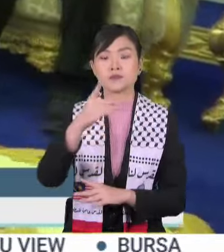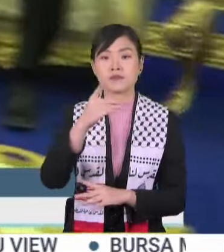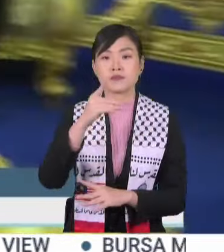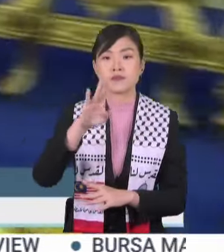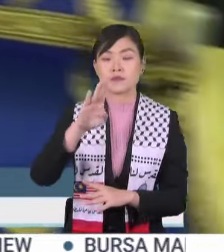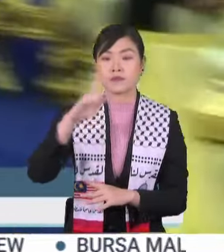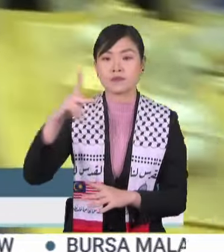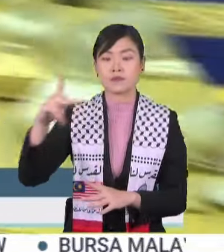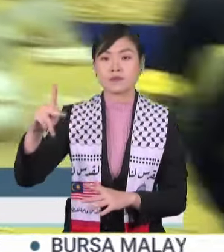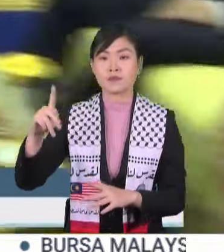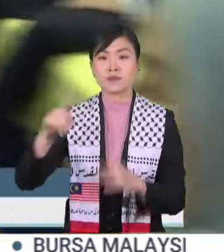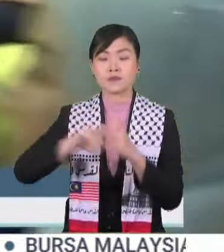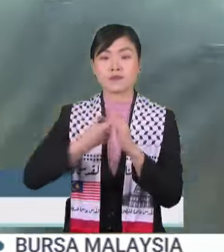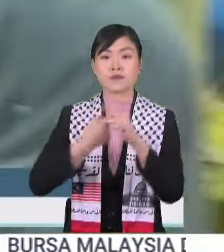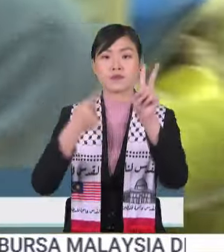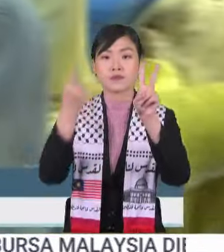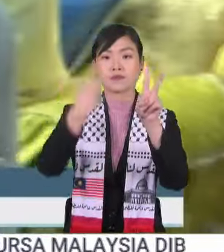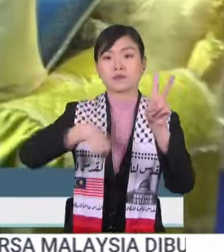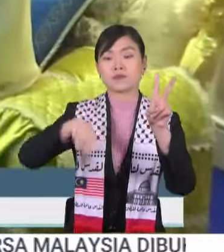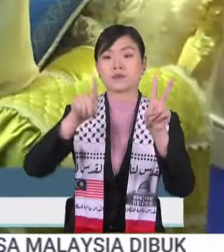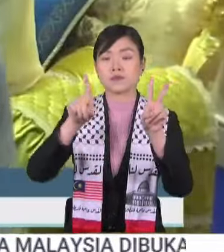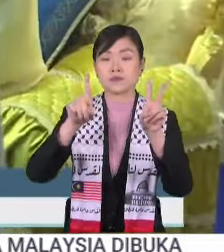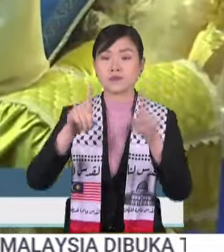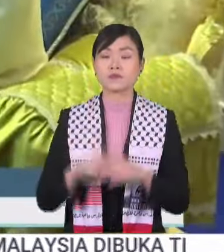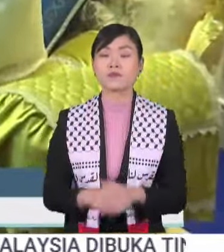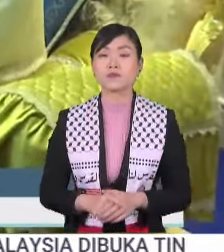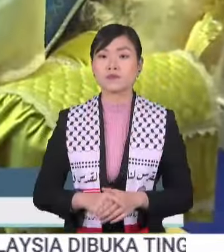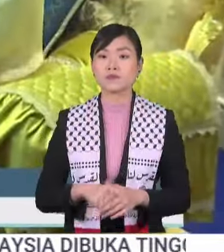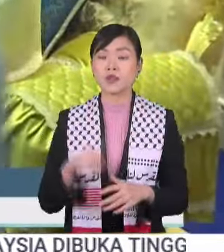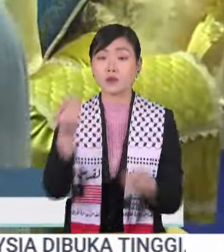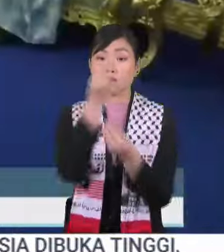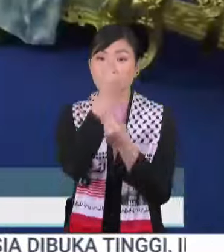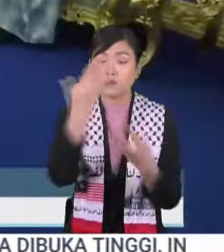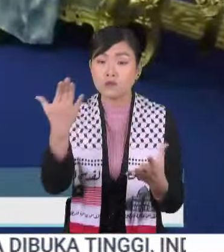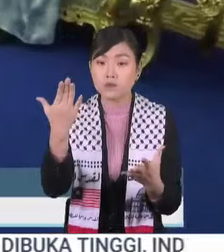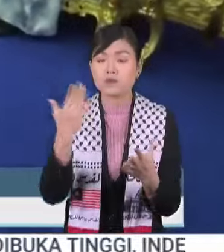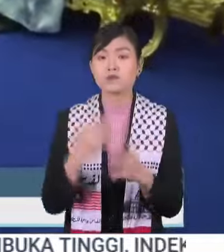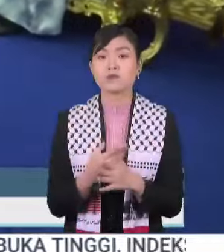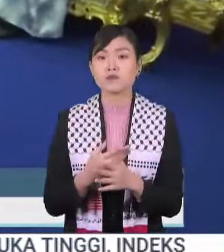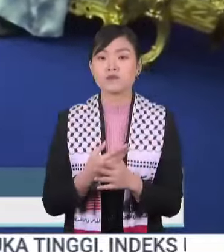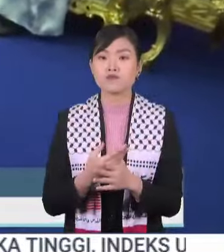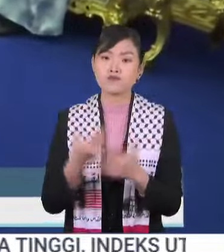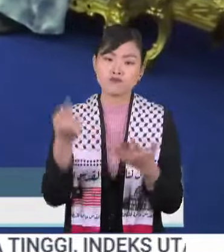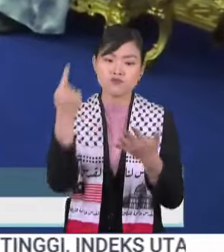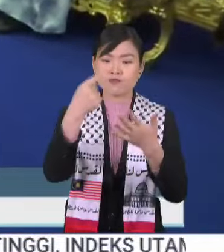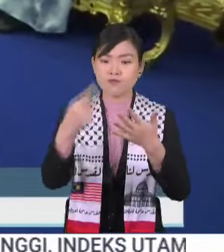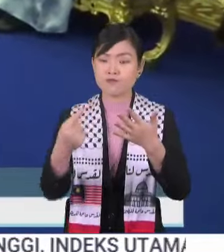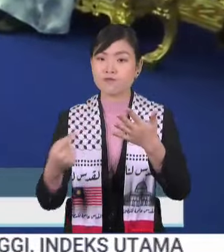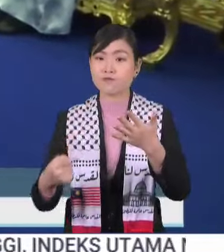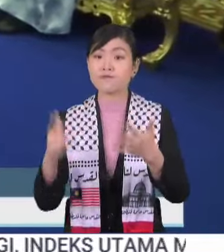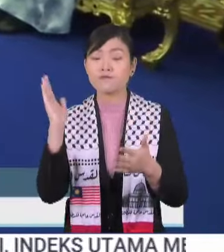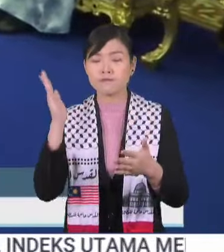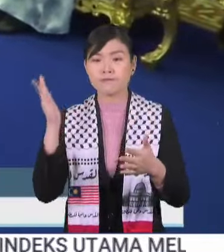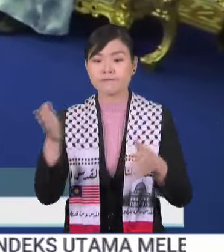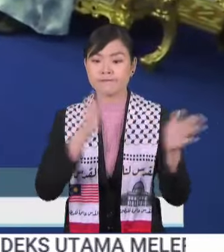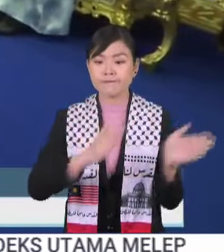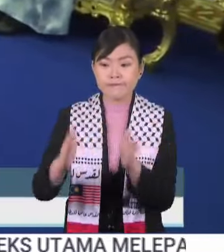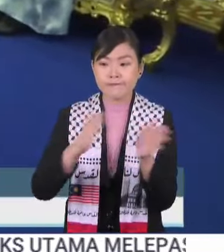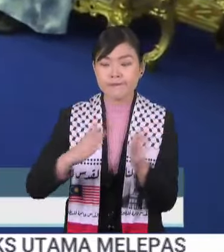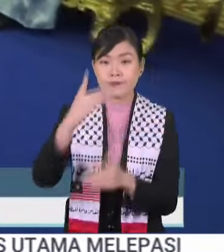berkuatkuasa 2 Januari lalu dalam masa sama memaklumkan Tun Johar mengenai beberapa perkara yang akan dilaksana